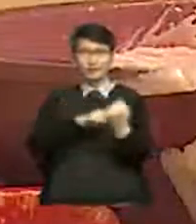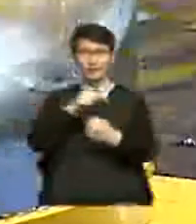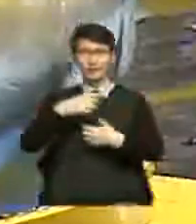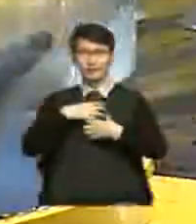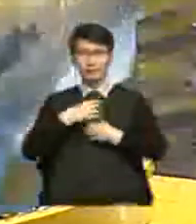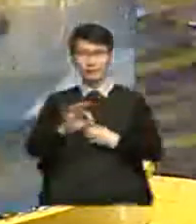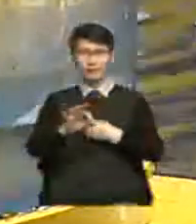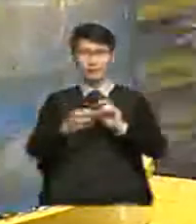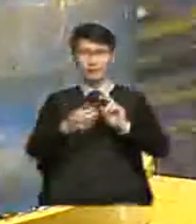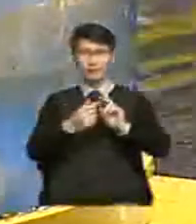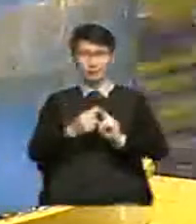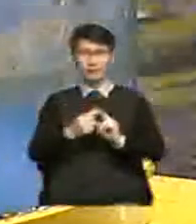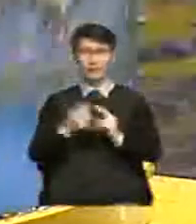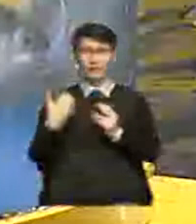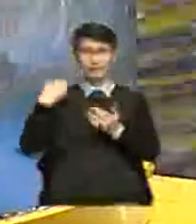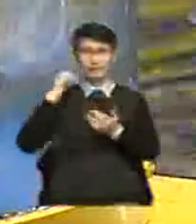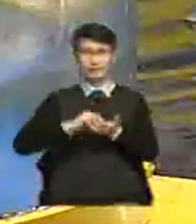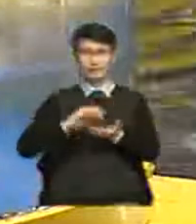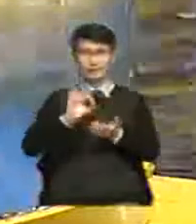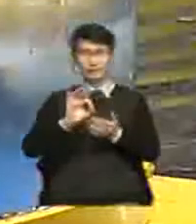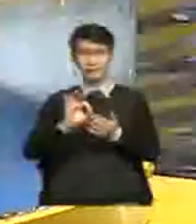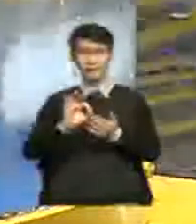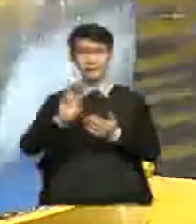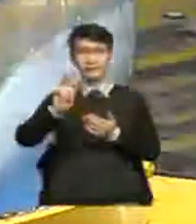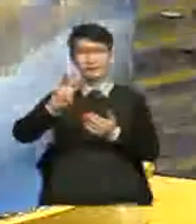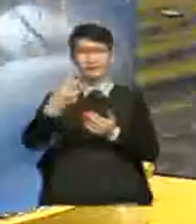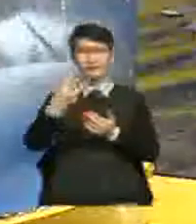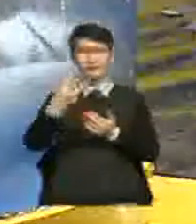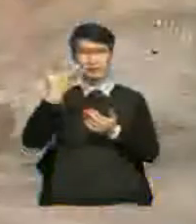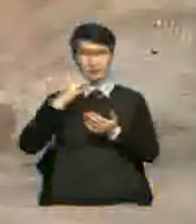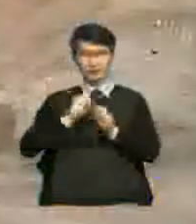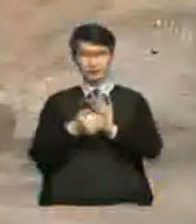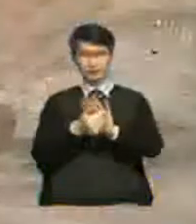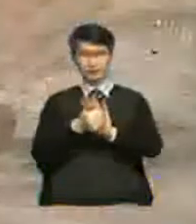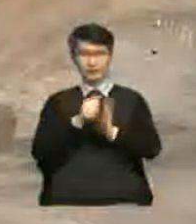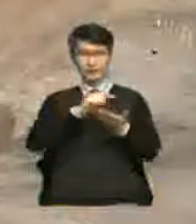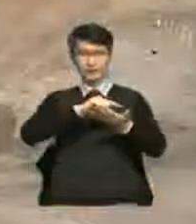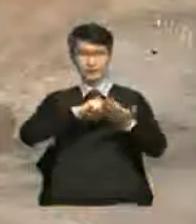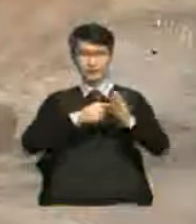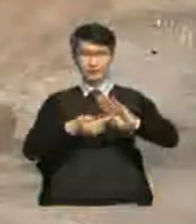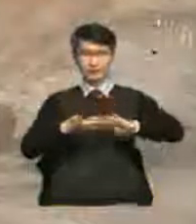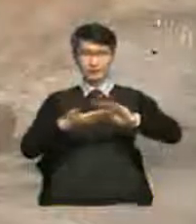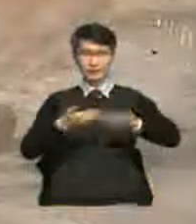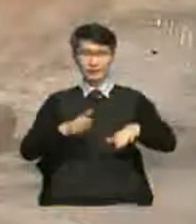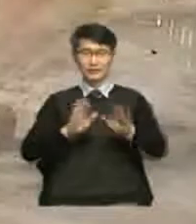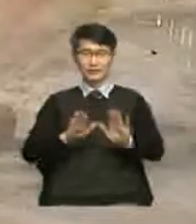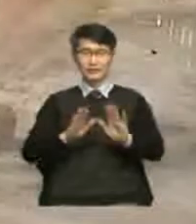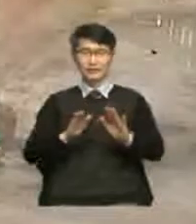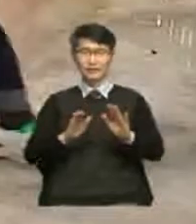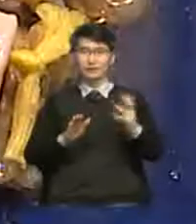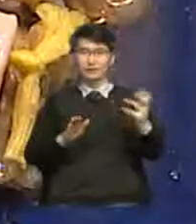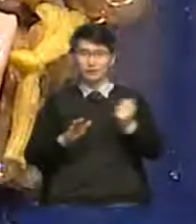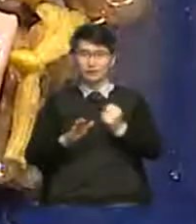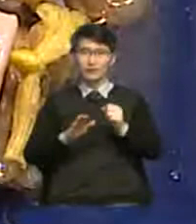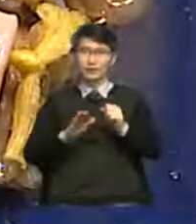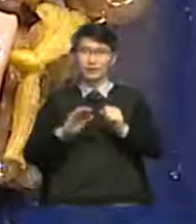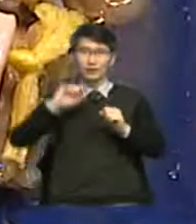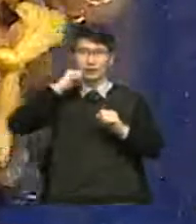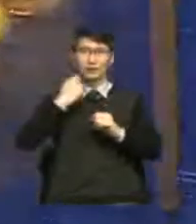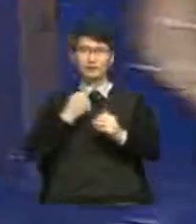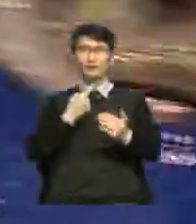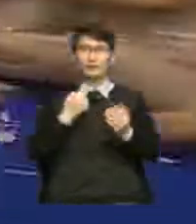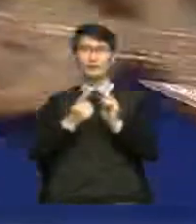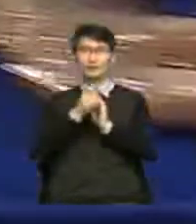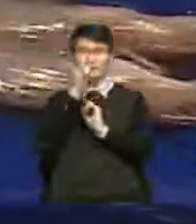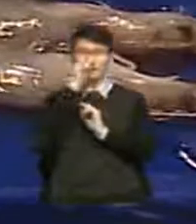안정 자금과 경영 회생 자금 등 총 300억 원을 지원하겠다고 밝혔습니다. 이번 조치로 어려움을 겪고 있는